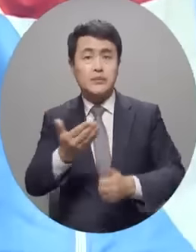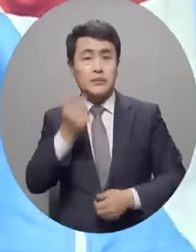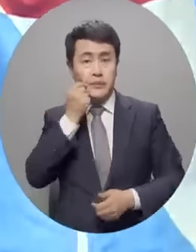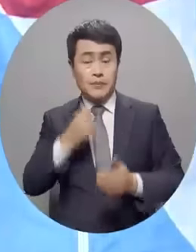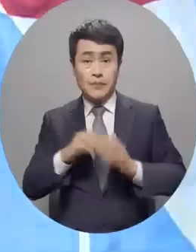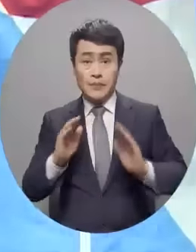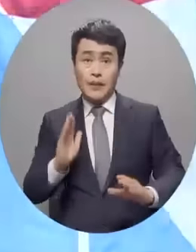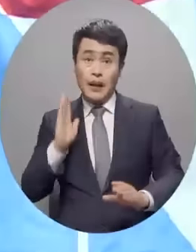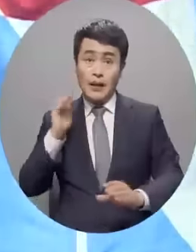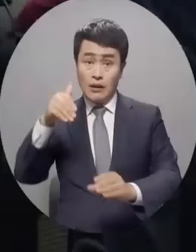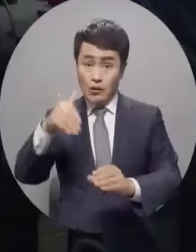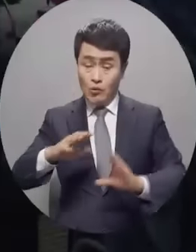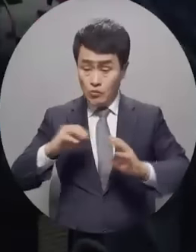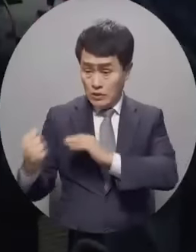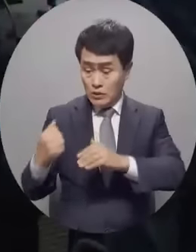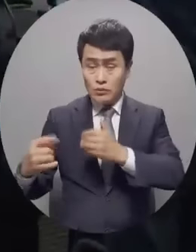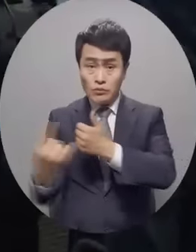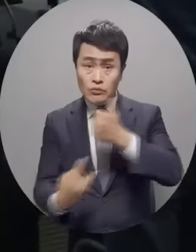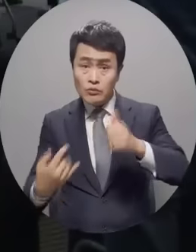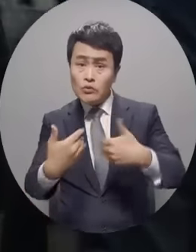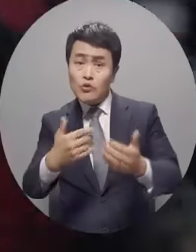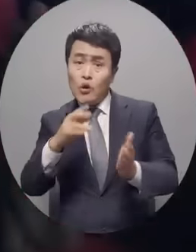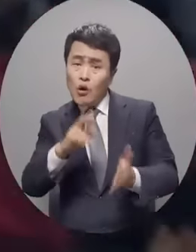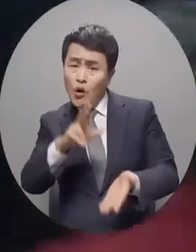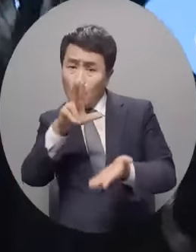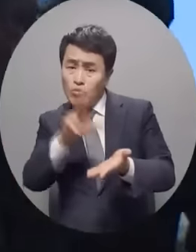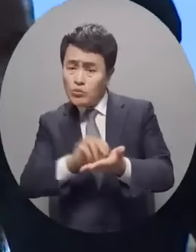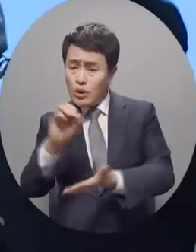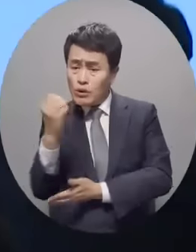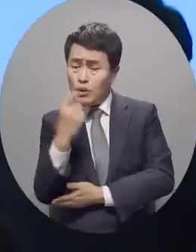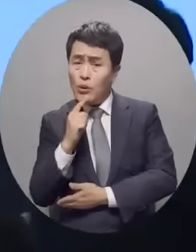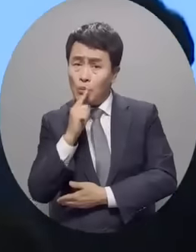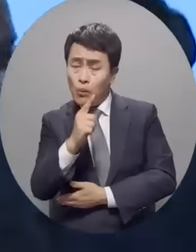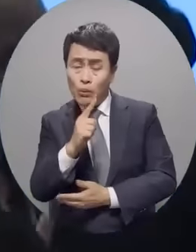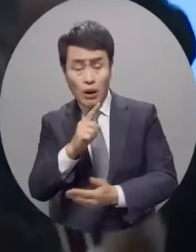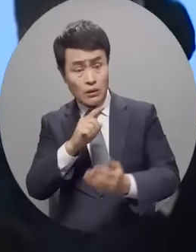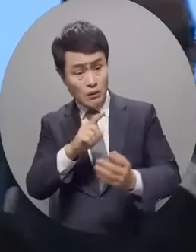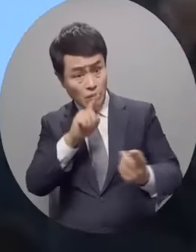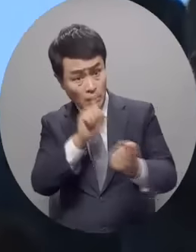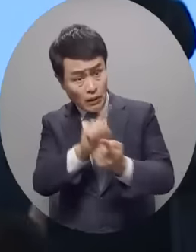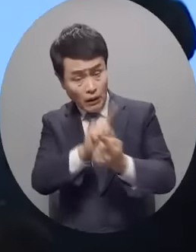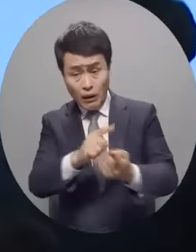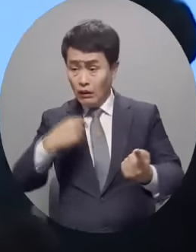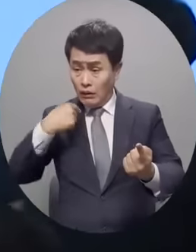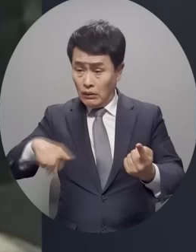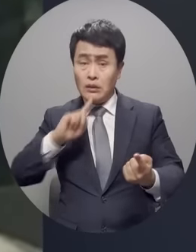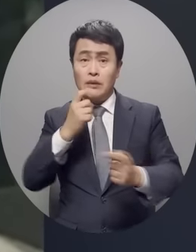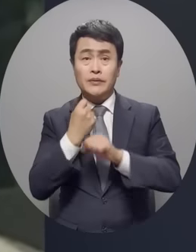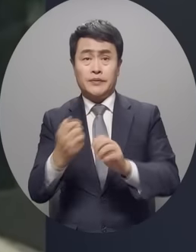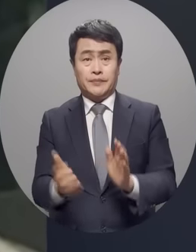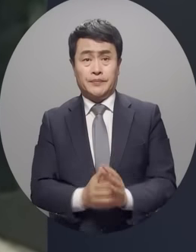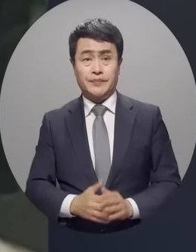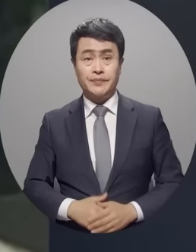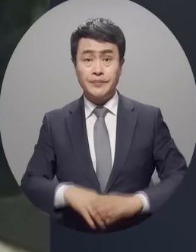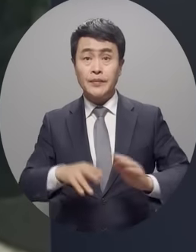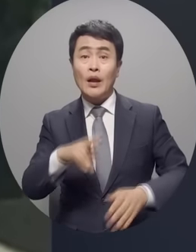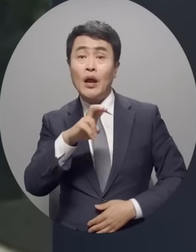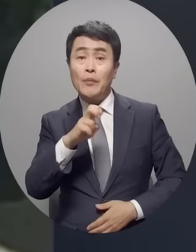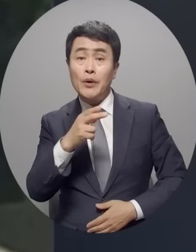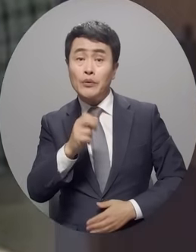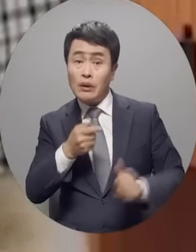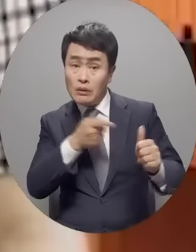대선 캠프 출신의 국민의힘 의원들은 문제의 여론조사 보고서를 접하거나 논의한 적이 없다고 일축했습니다. 명태균 씨는